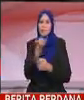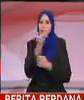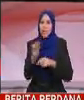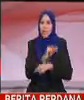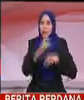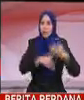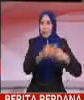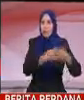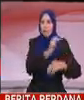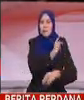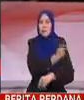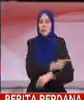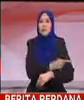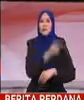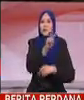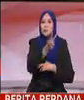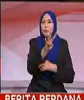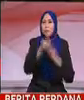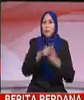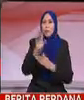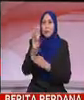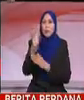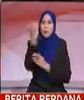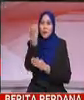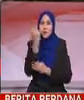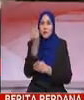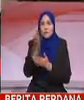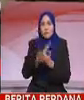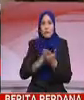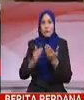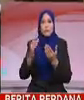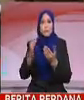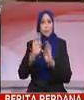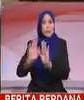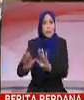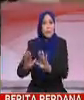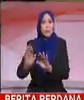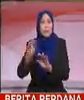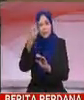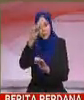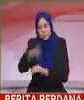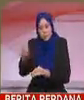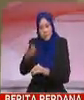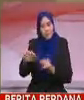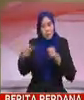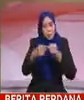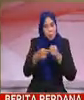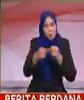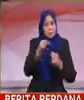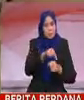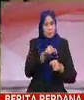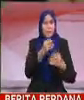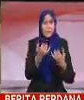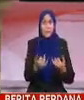proses kuasa pada 24 jurnal mahkamah section menolak permohonan Datuk Seri Ahmad Untuk membatalkan pertumbuhan dihadapinya